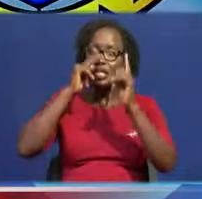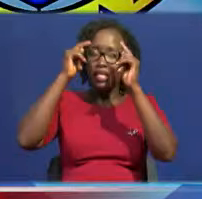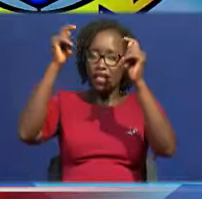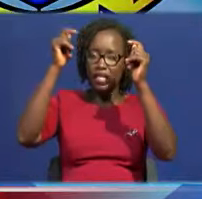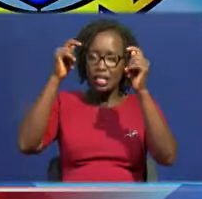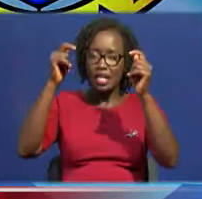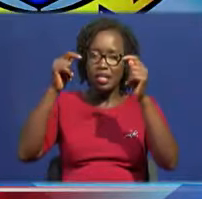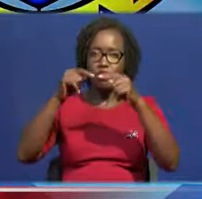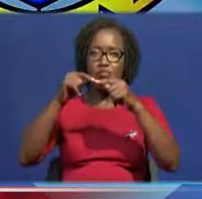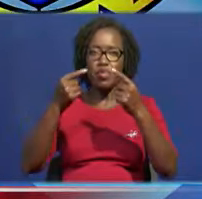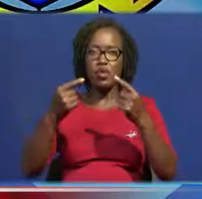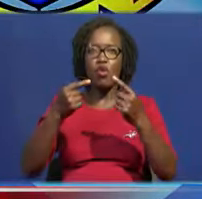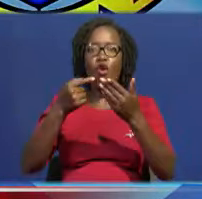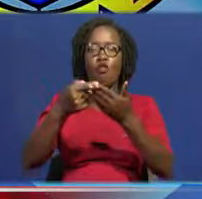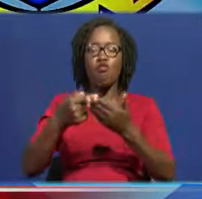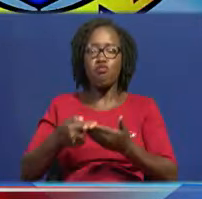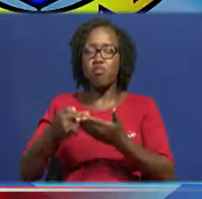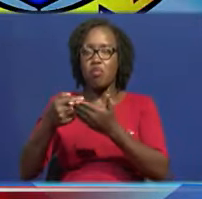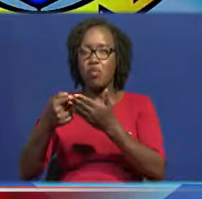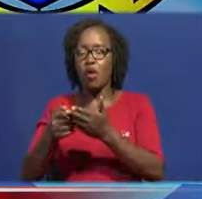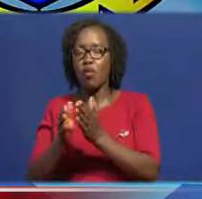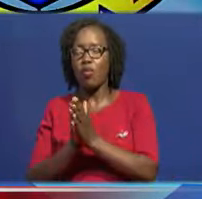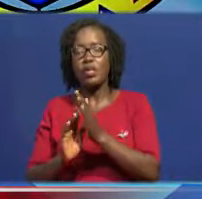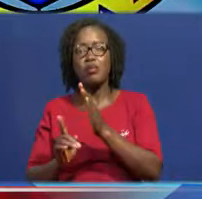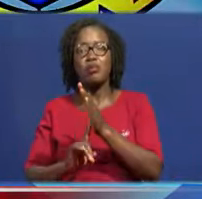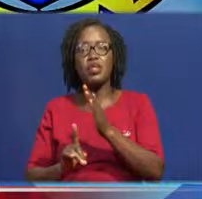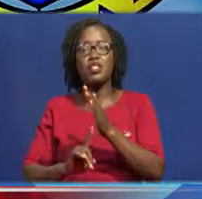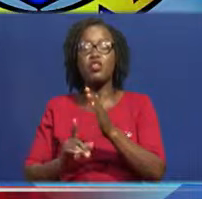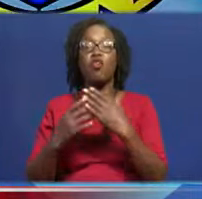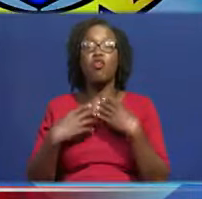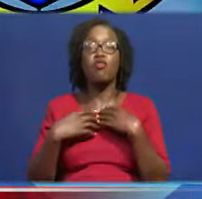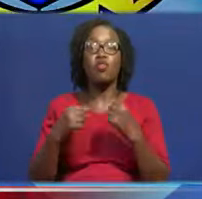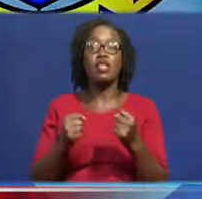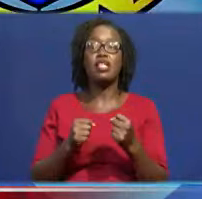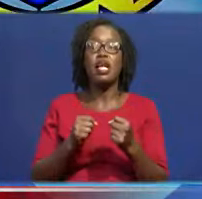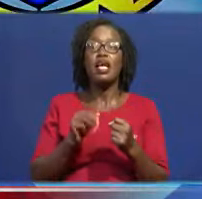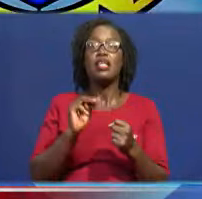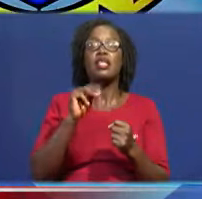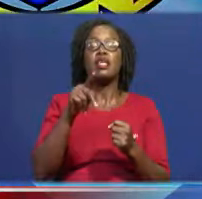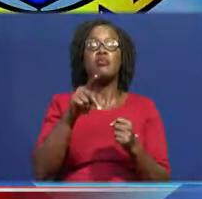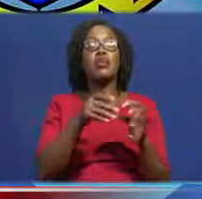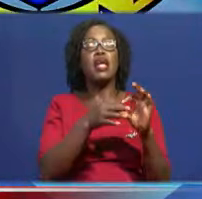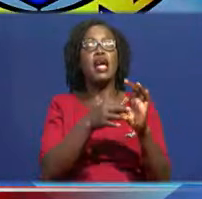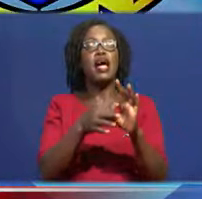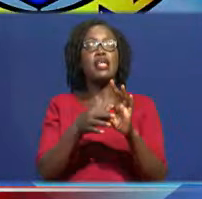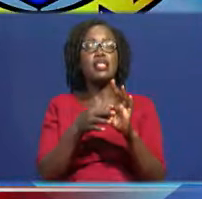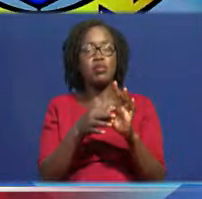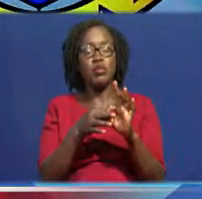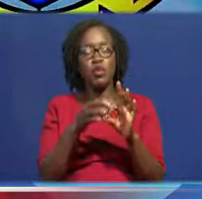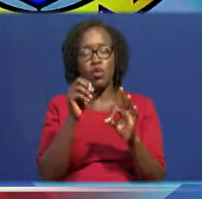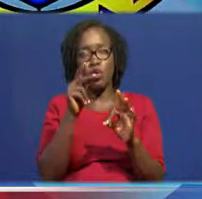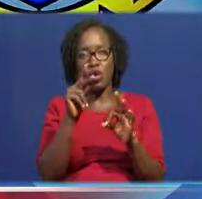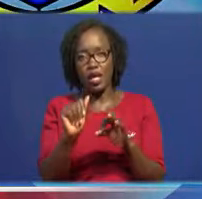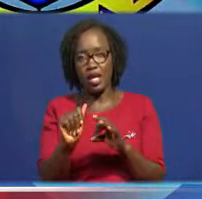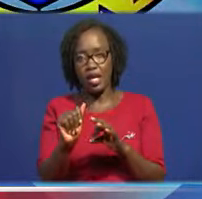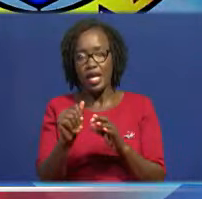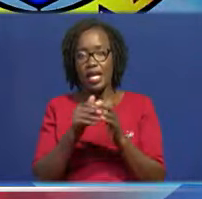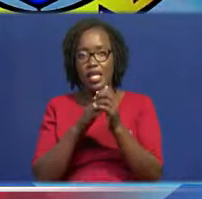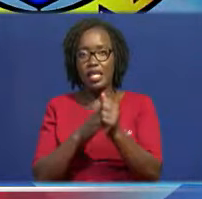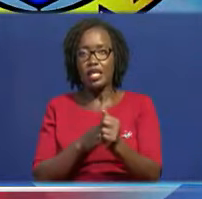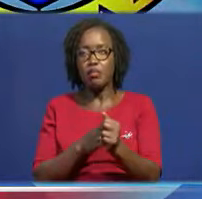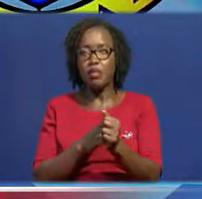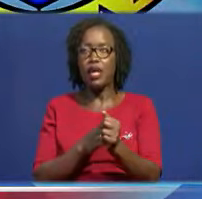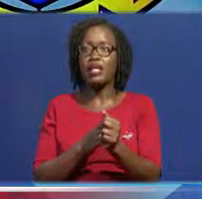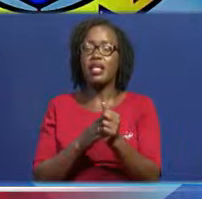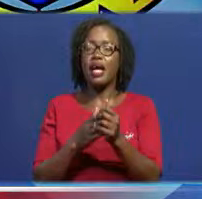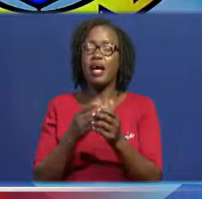unafuatia kuvurujika kwa mashauriano na wizara ya afya. Aidha, wabunge wa mrengo wa Azimio la Umoja wa Kenya wakiongozwa na